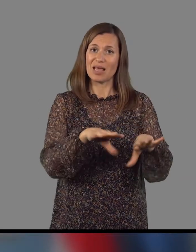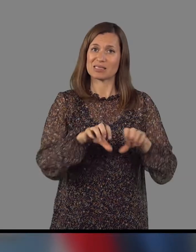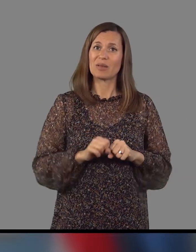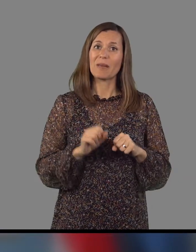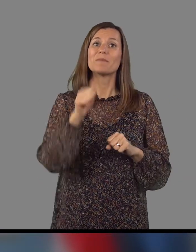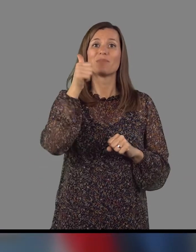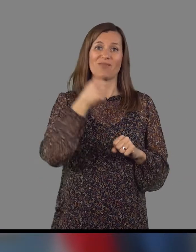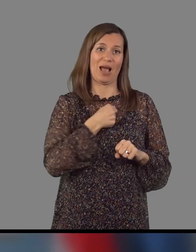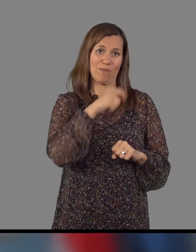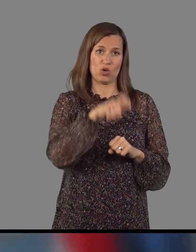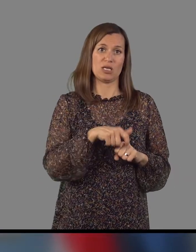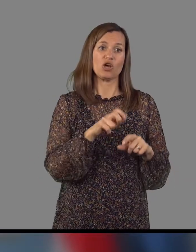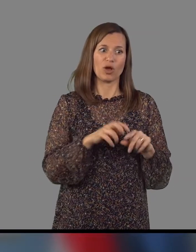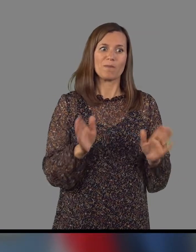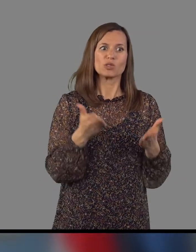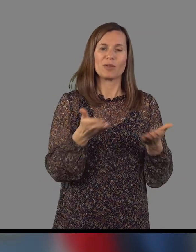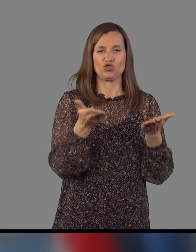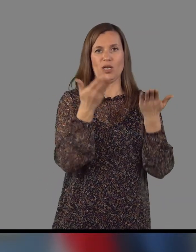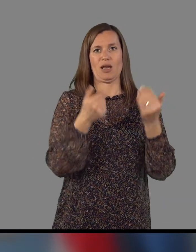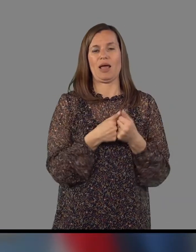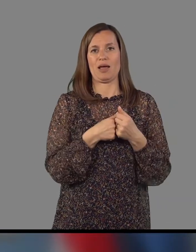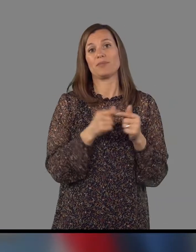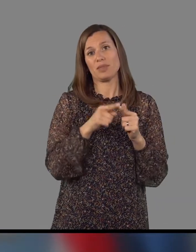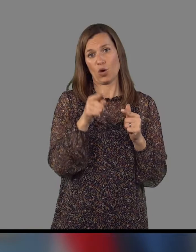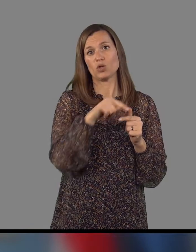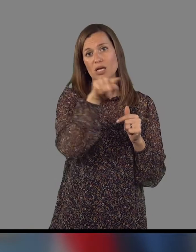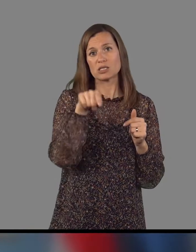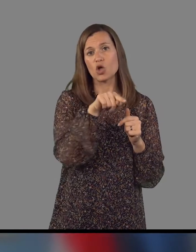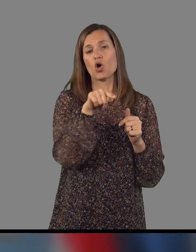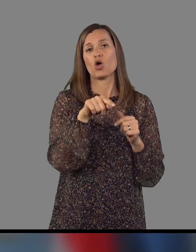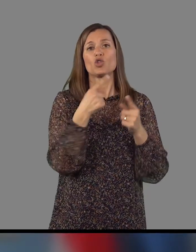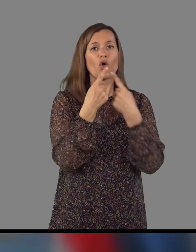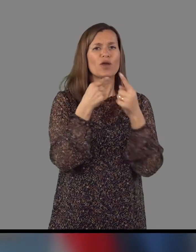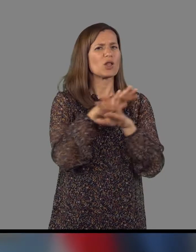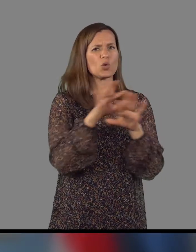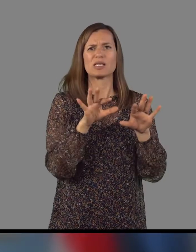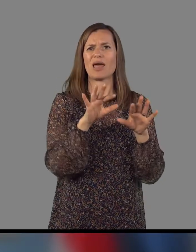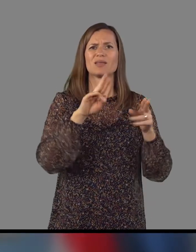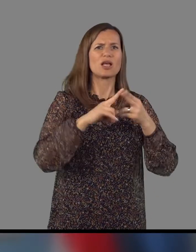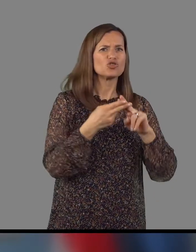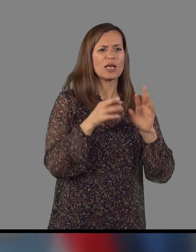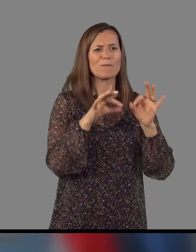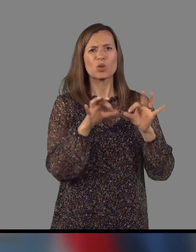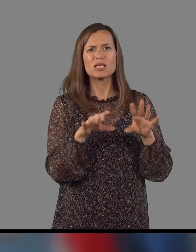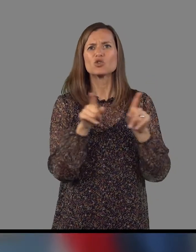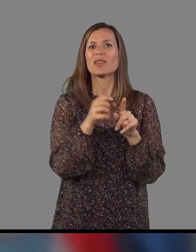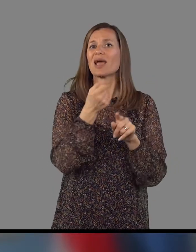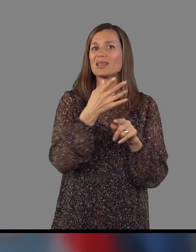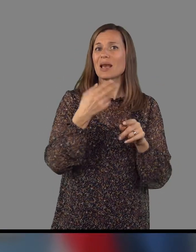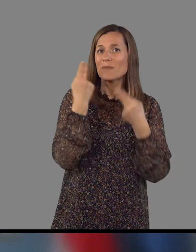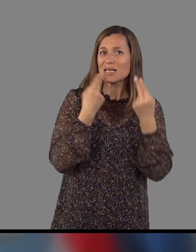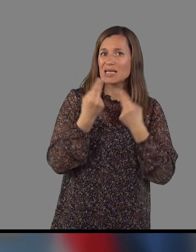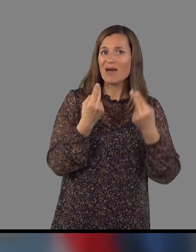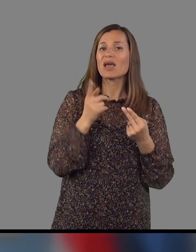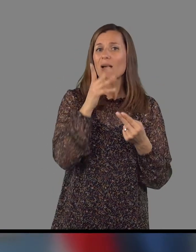priprave na sprejem prvega bolnika še pospešila, tako da so dogovorjene vse poti, tudi katere preiskave, ki jih